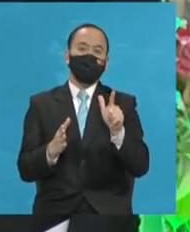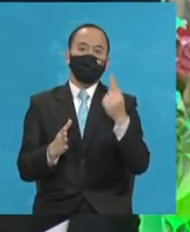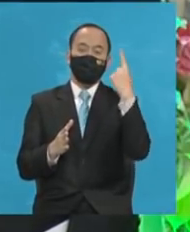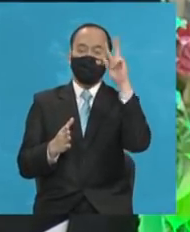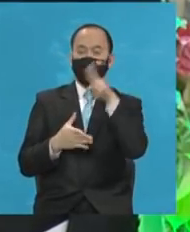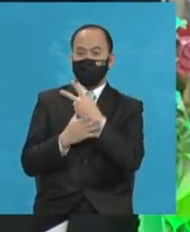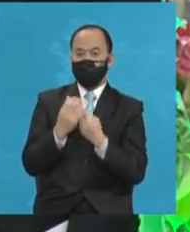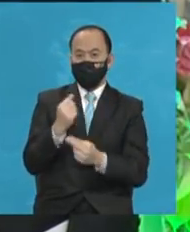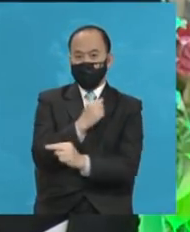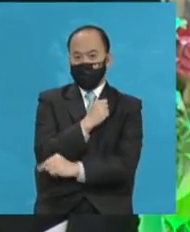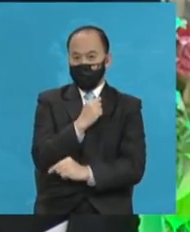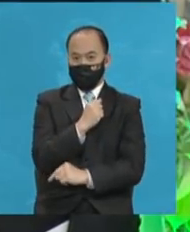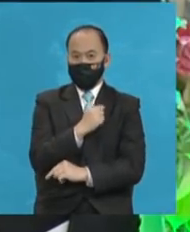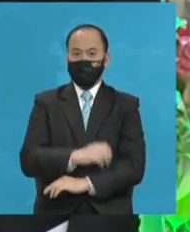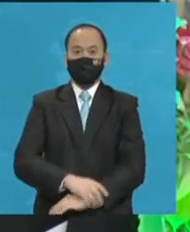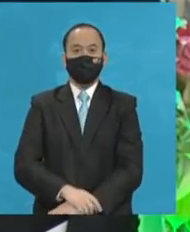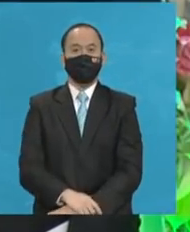kedua dua buah